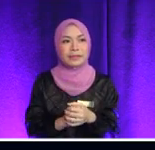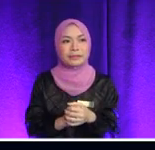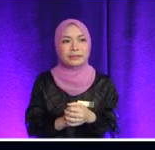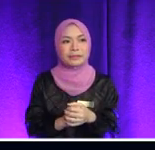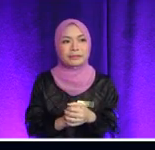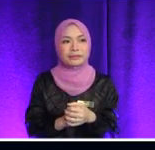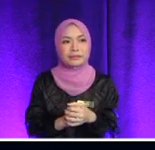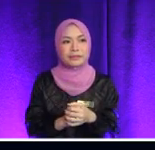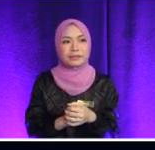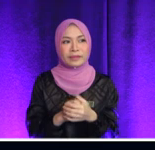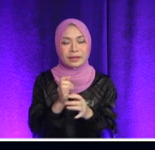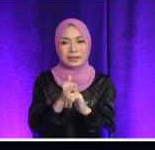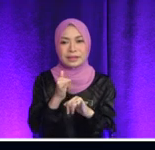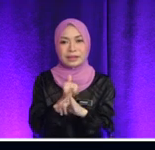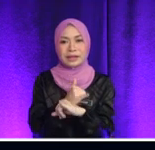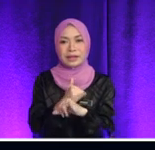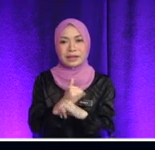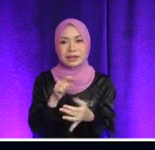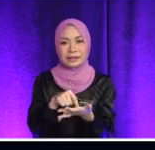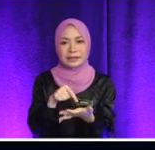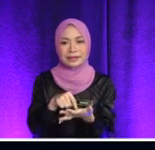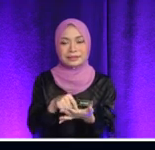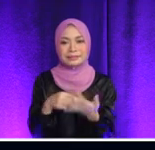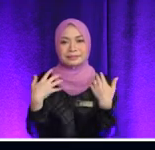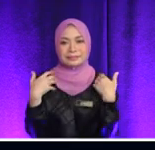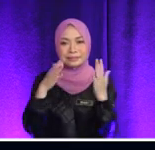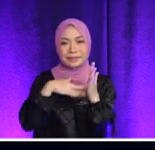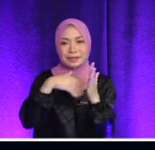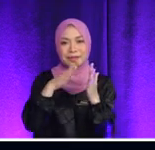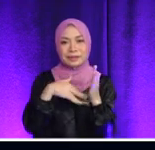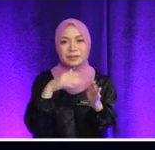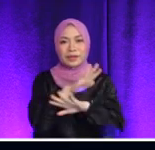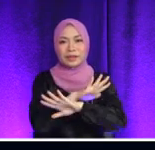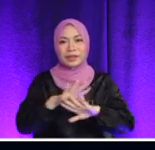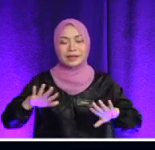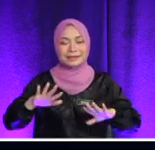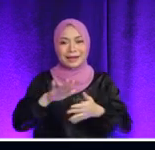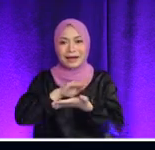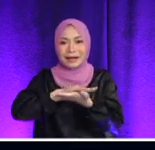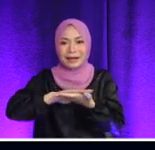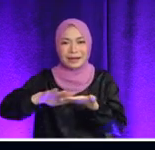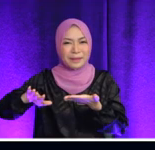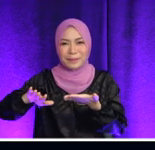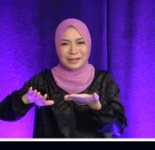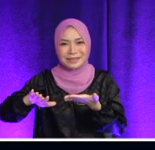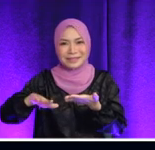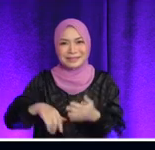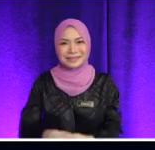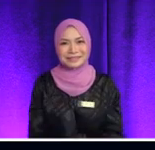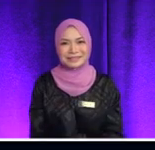sapuan bonus yang tidak sekata maksudnya kalau kita menggunakan teknik blazing tuh slimenya warna kita